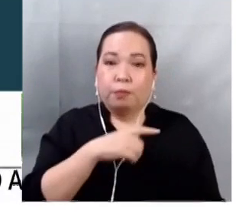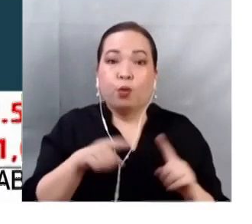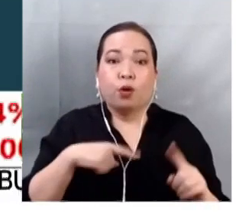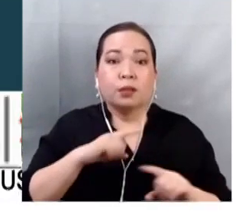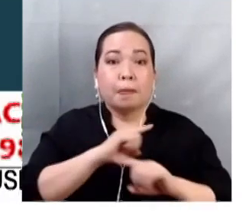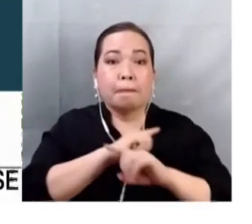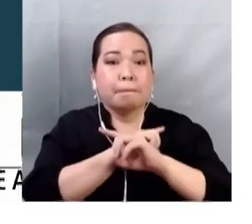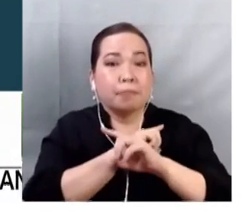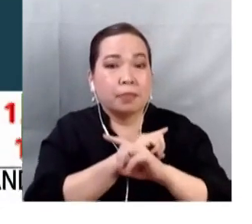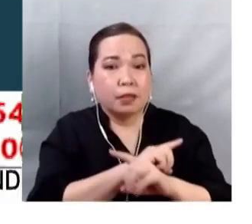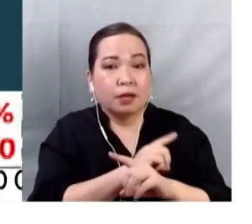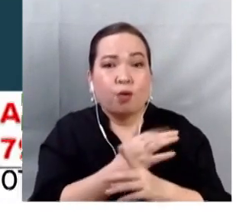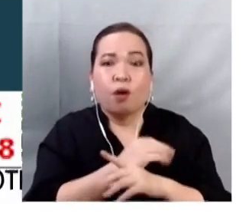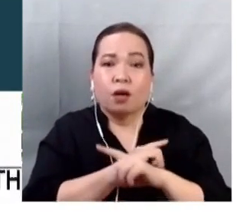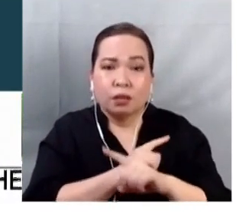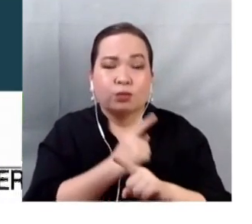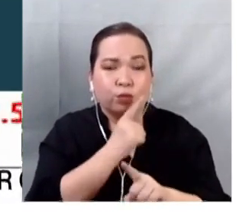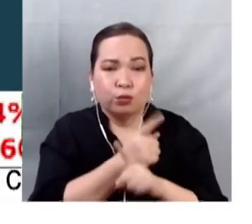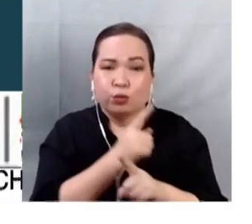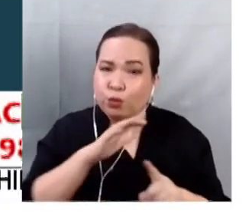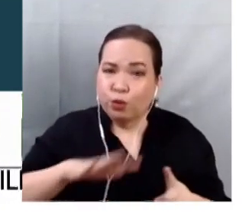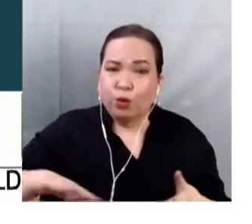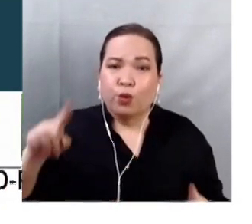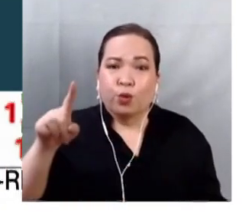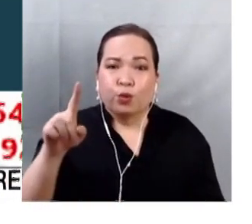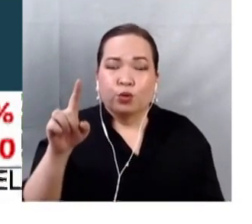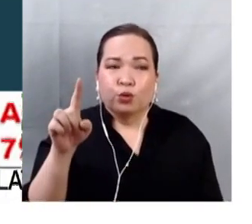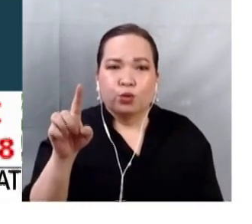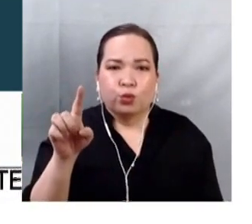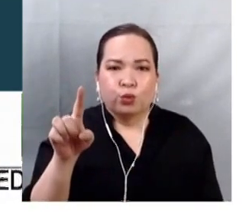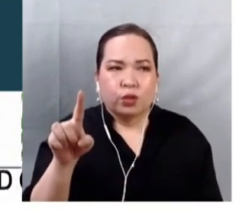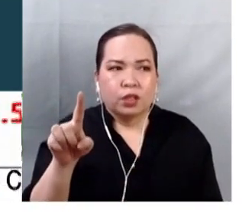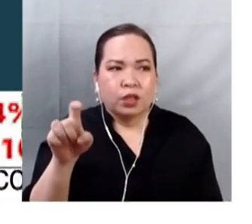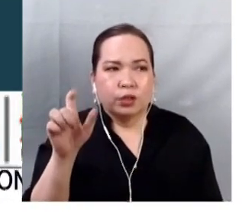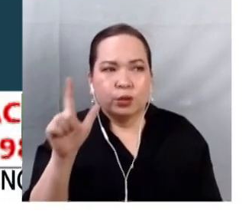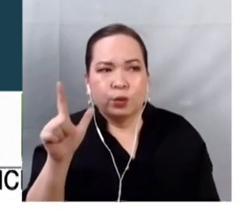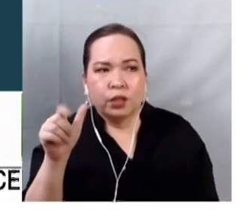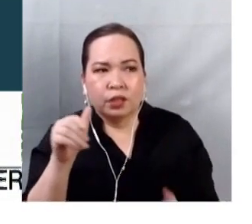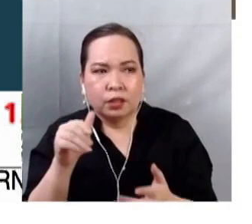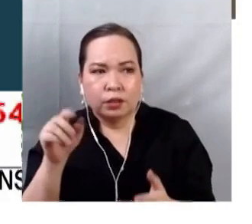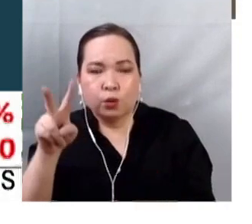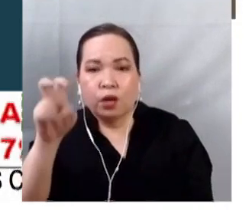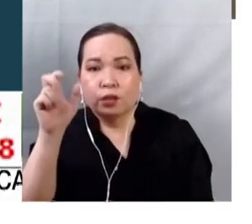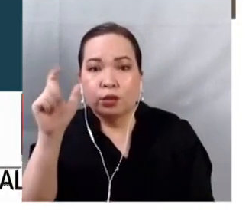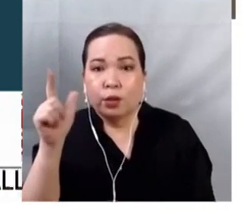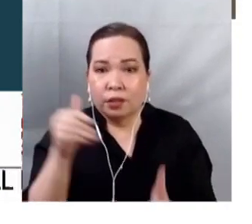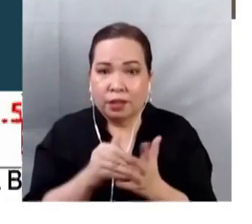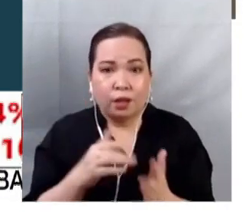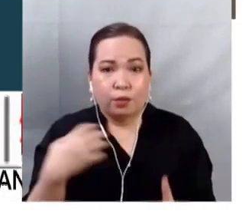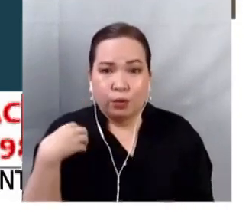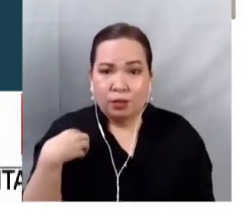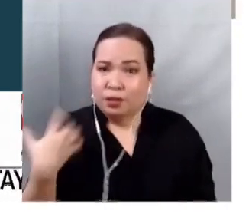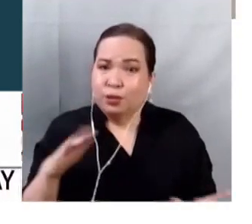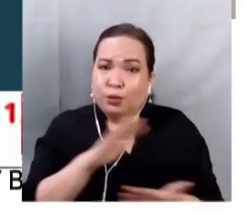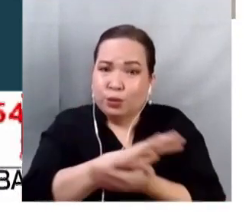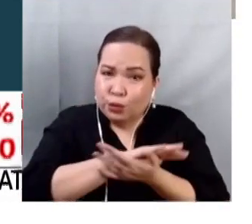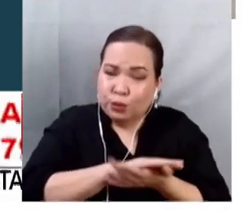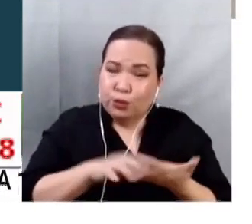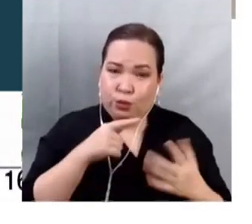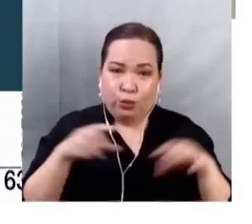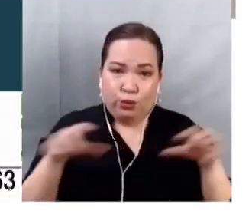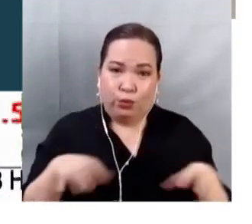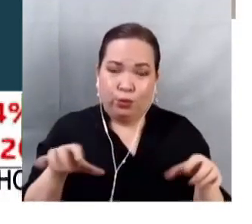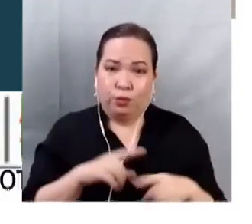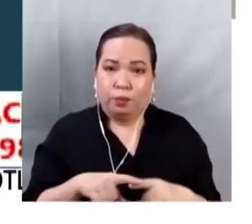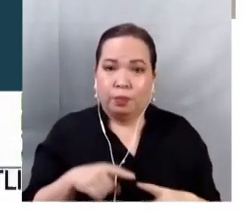than 220,000 natitira na iba na wala namang basihan para madamay dito. Pag wala ka ng kalokohan at talagang nakita natin